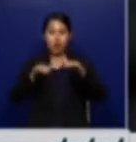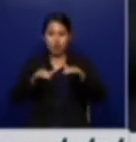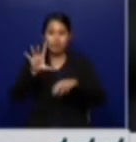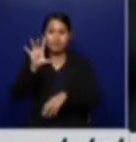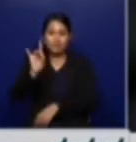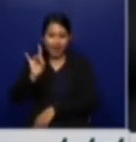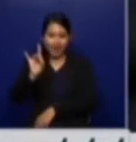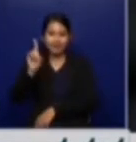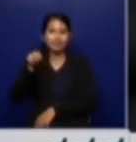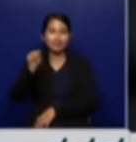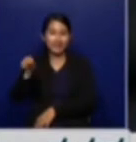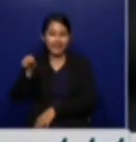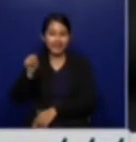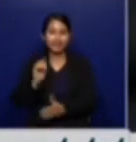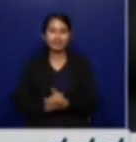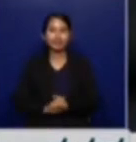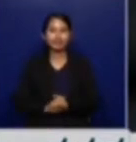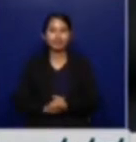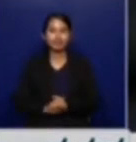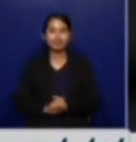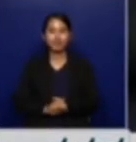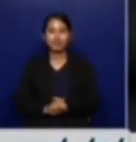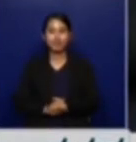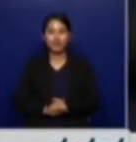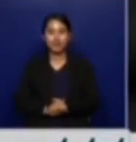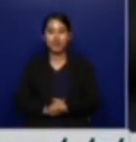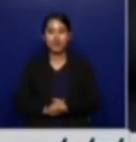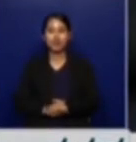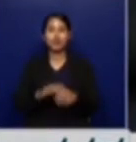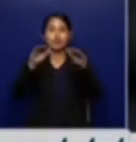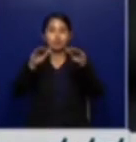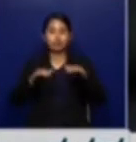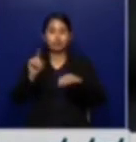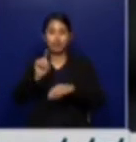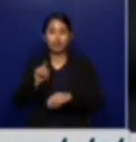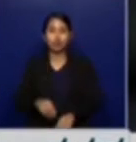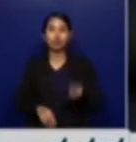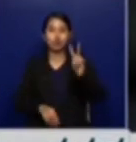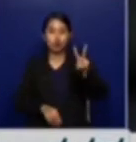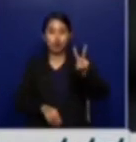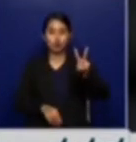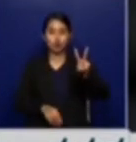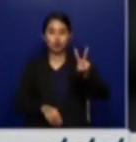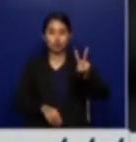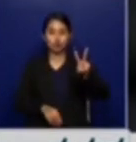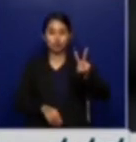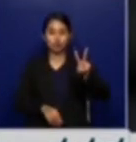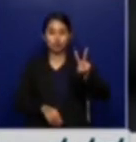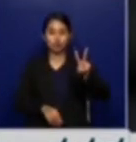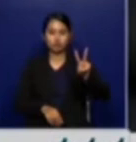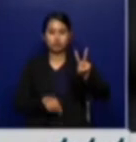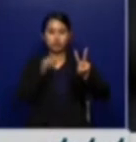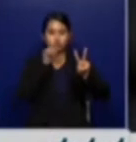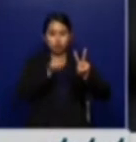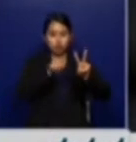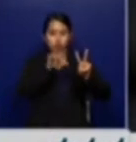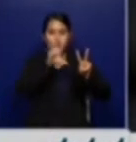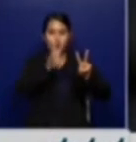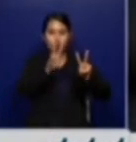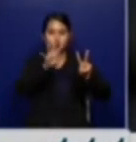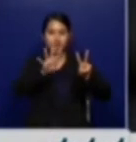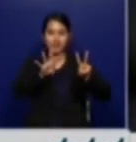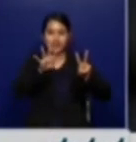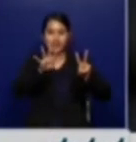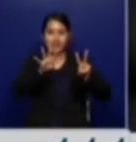ครับถ้าคิดตามยอดเดิมก็จะอยู่ที่ 2.64 ล้านล้